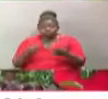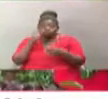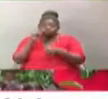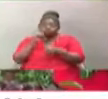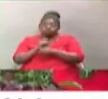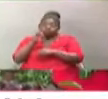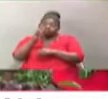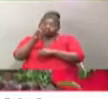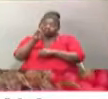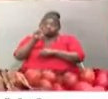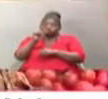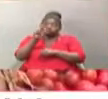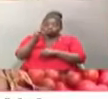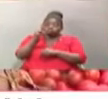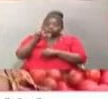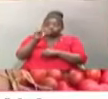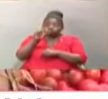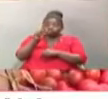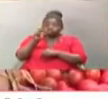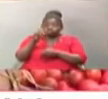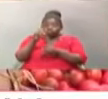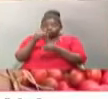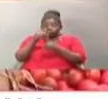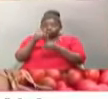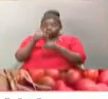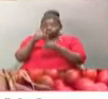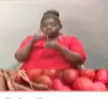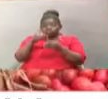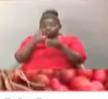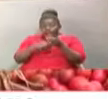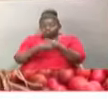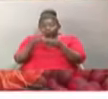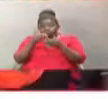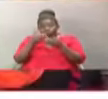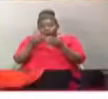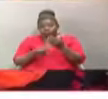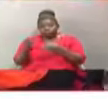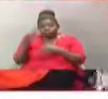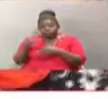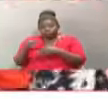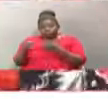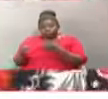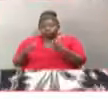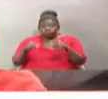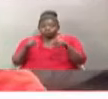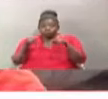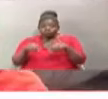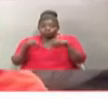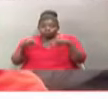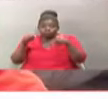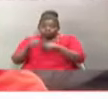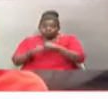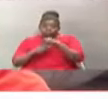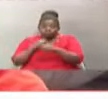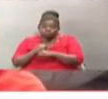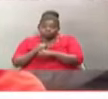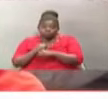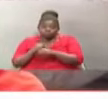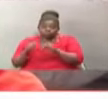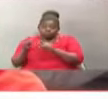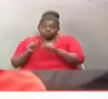kuku mu ggombolola Lubaga ng'atunda bummonde n'ebivavava yenyumiriza mu ssekukulu ey'omwaka guno.